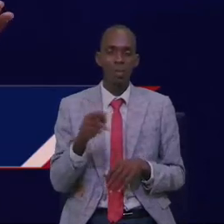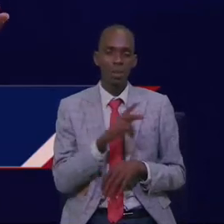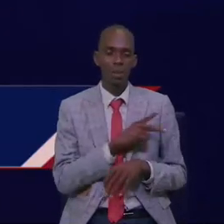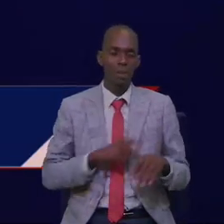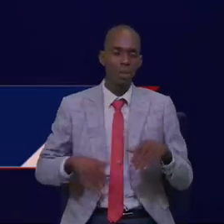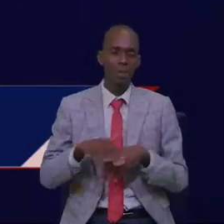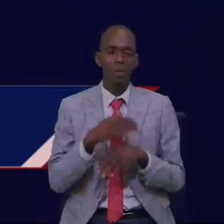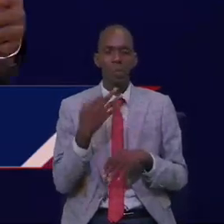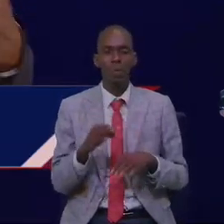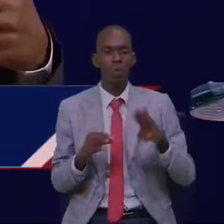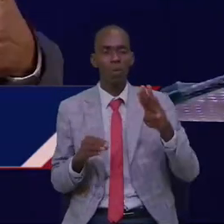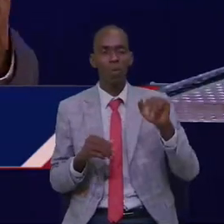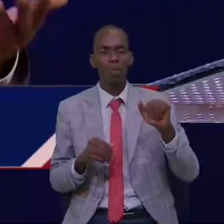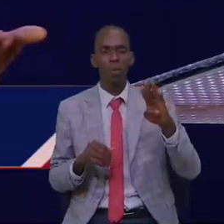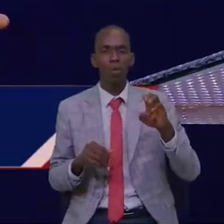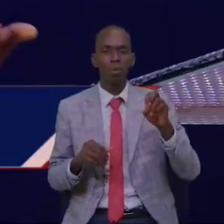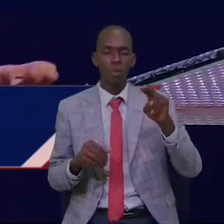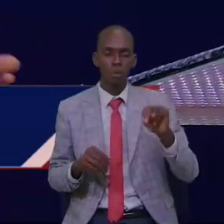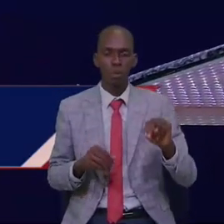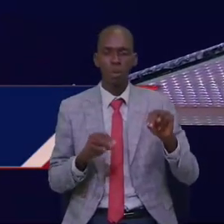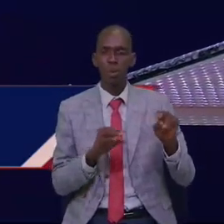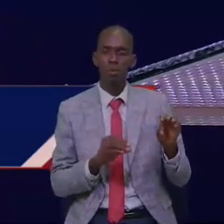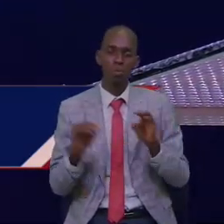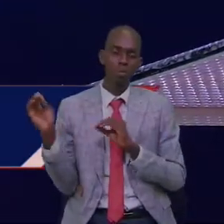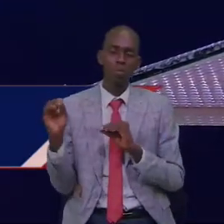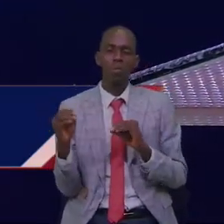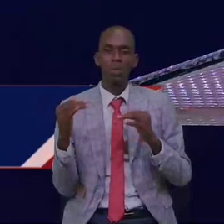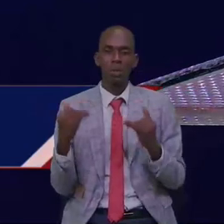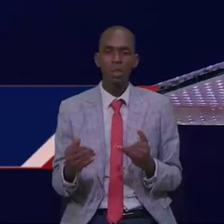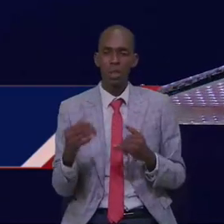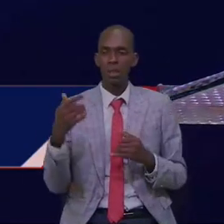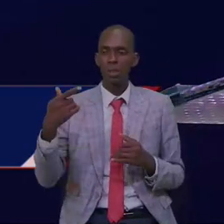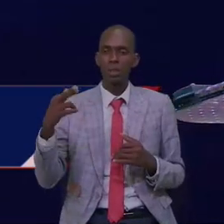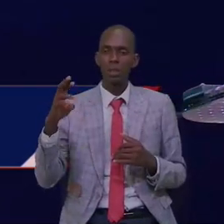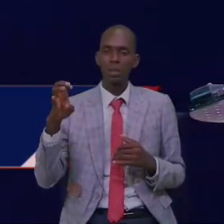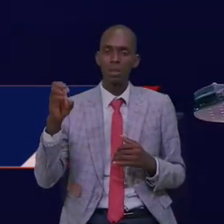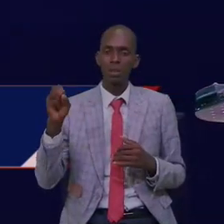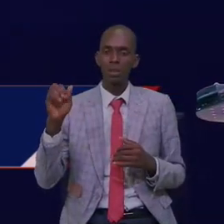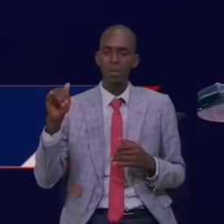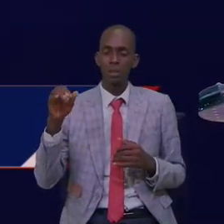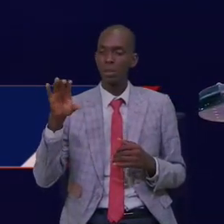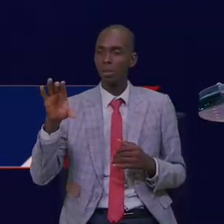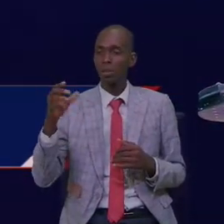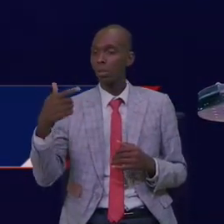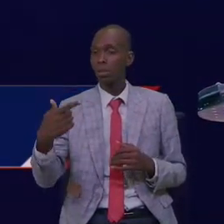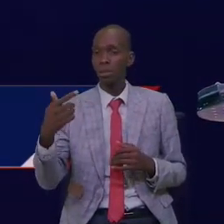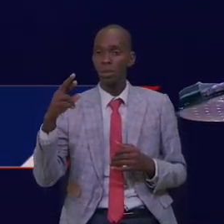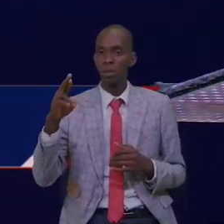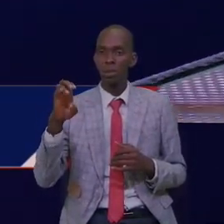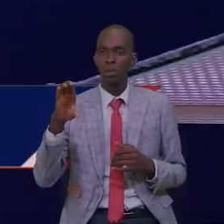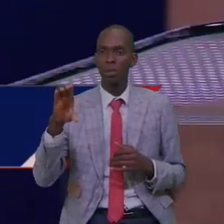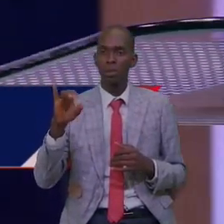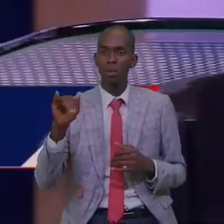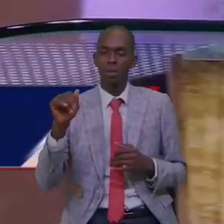Et l'Empire médo-perse est ôté. On s'en va. L'Empire grec est ôté. Et l'Empire romain s'en va.